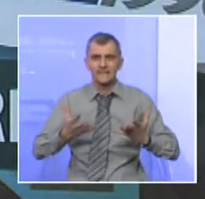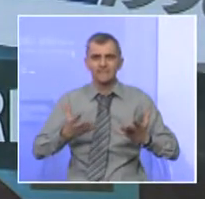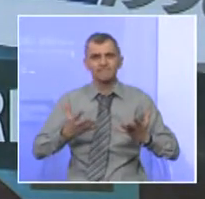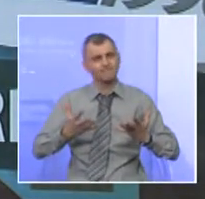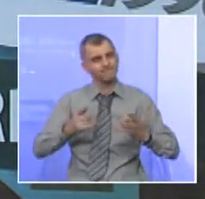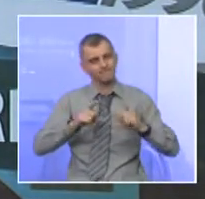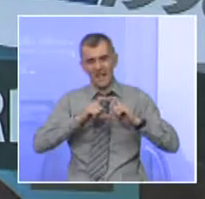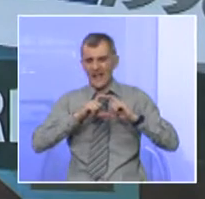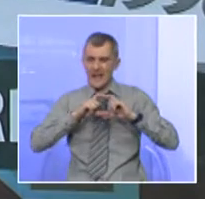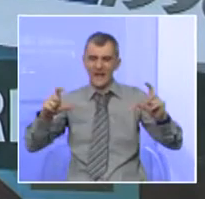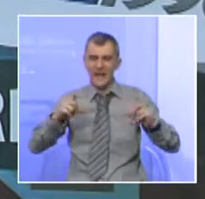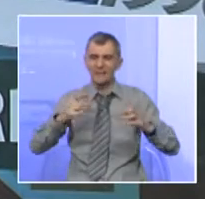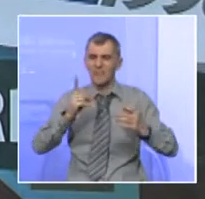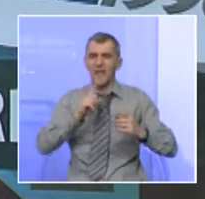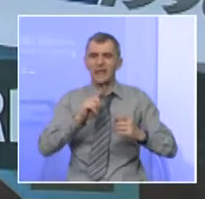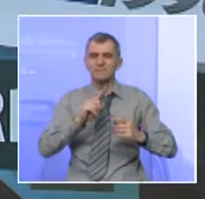kriva teza.